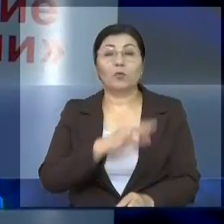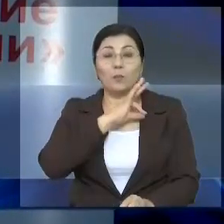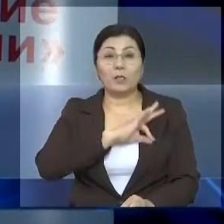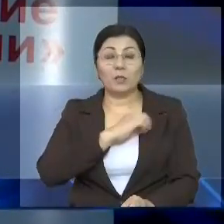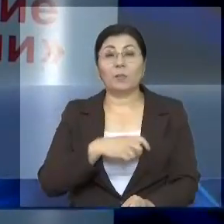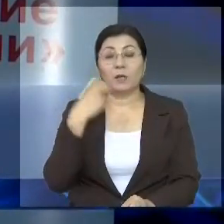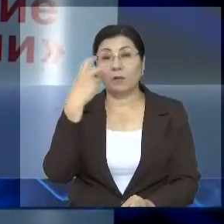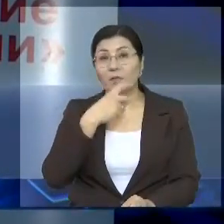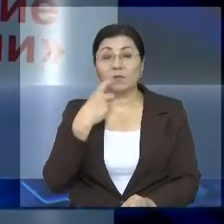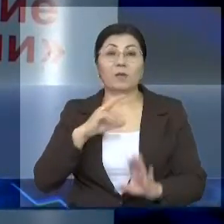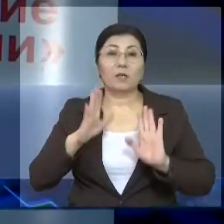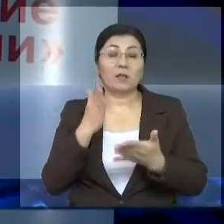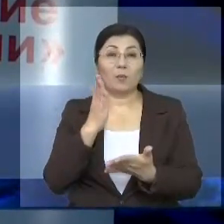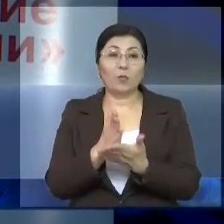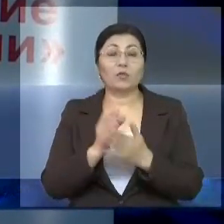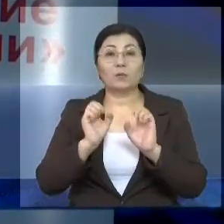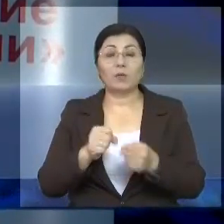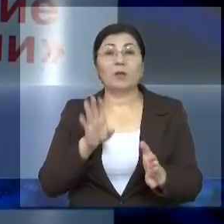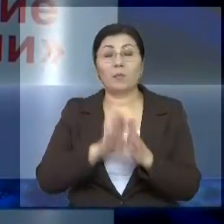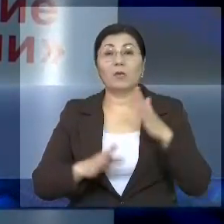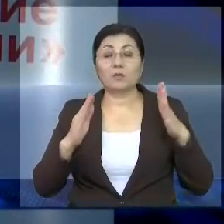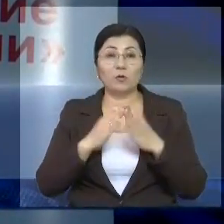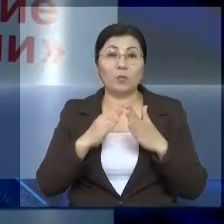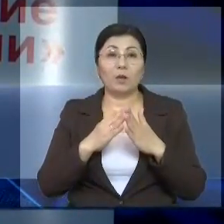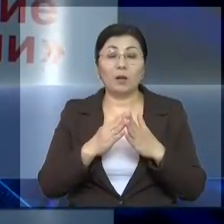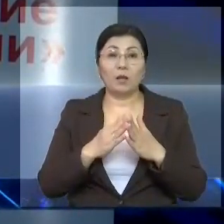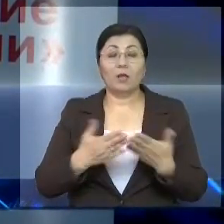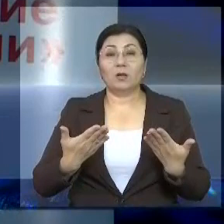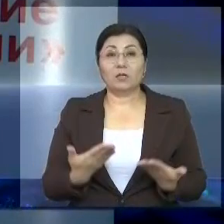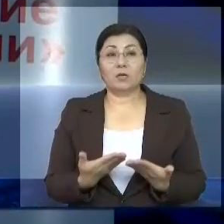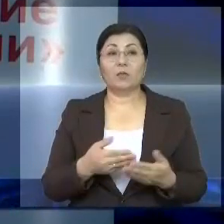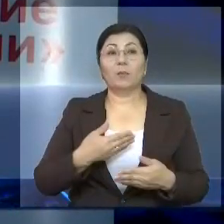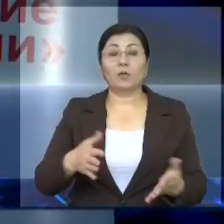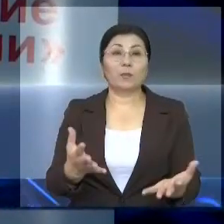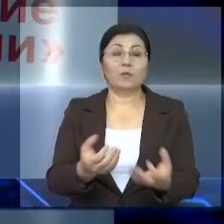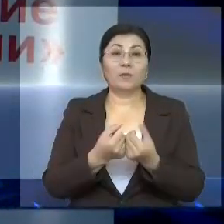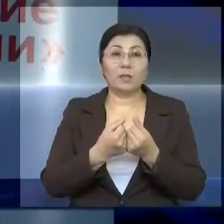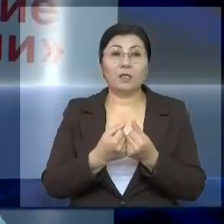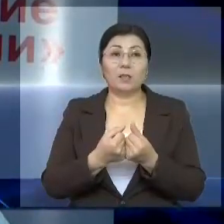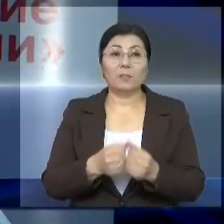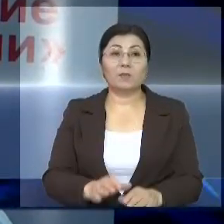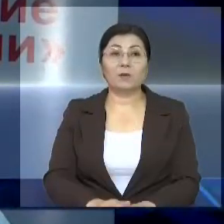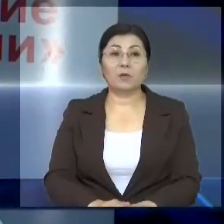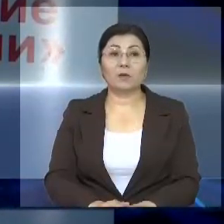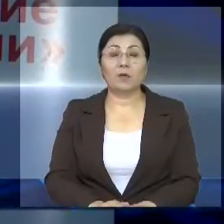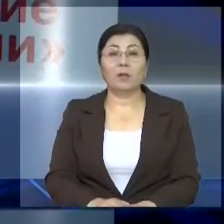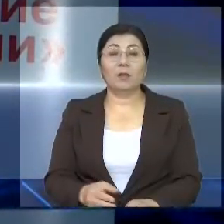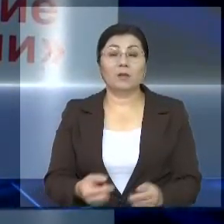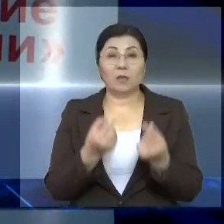вокзале ходил, в рынке, грузчиком работал. Потом его взяли за какую-то обещанную